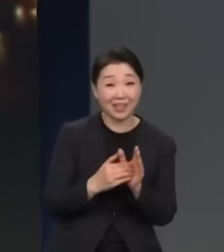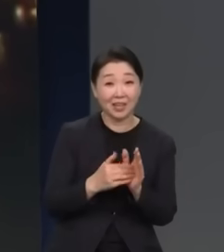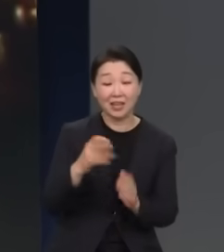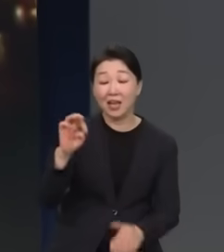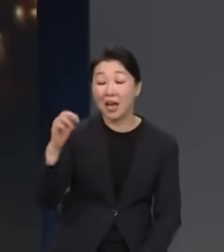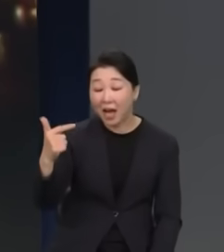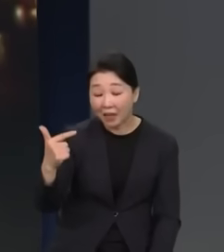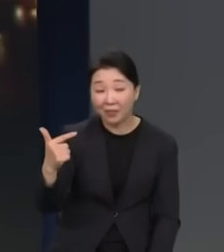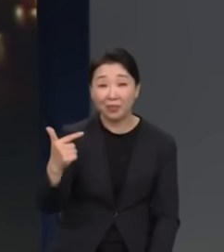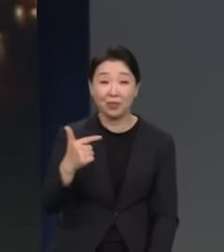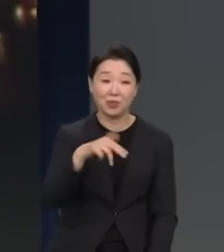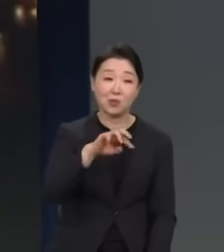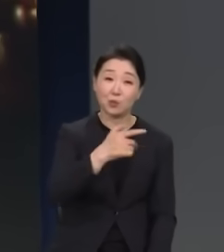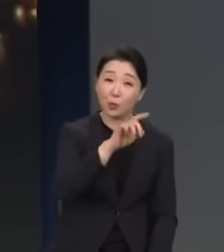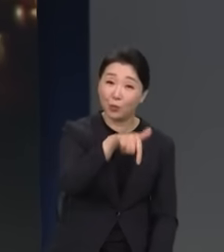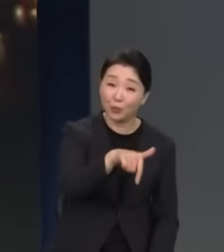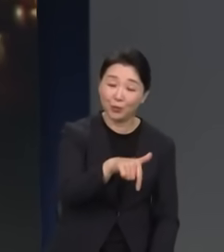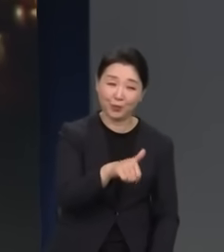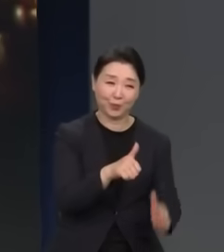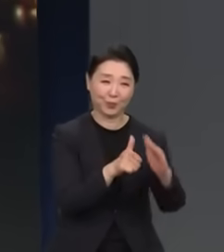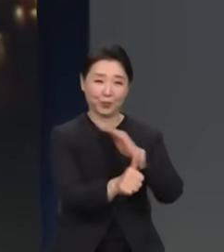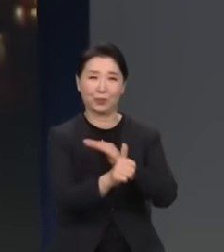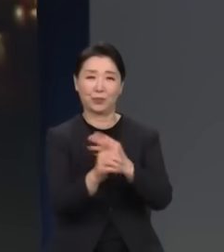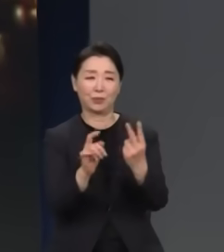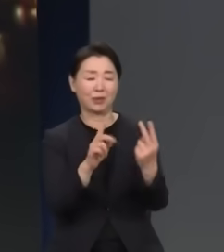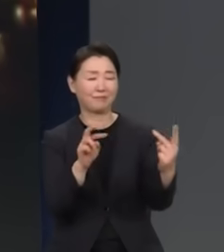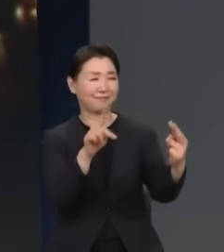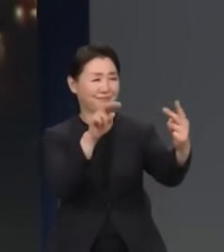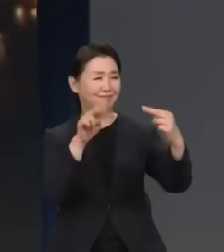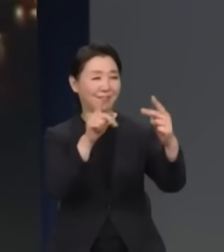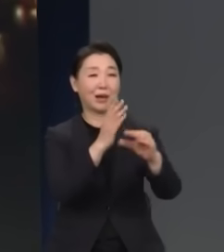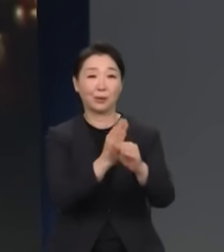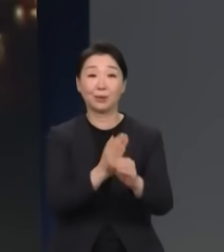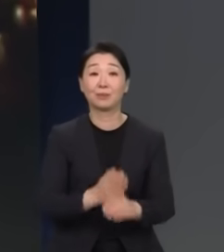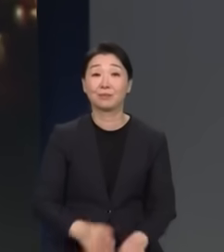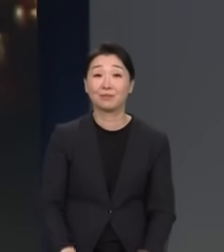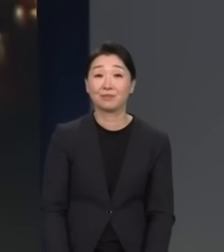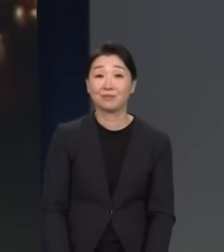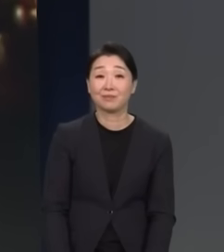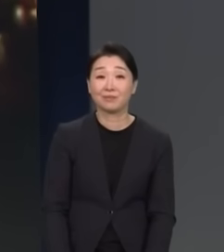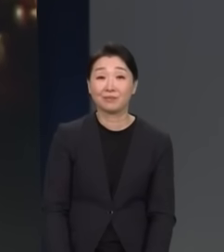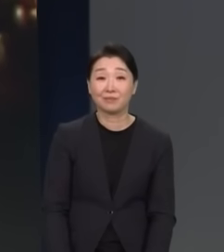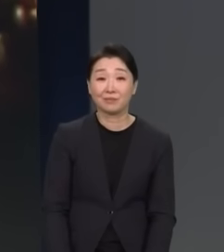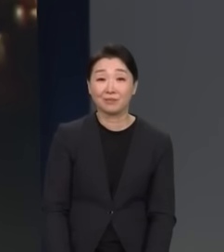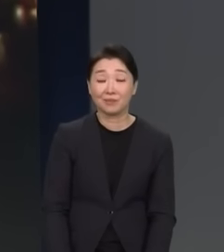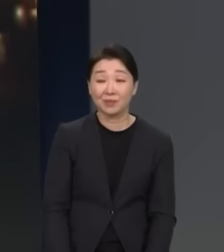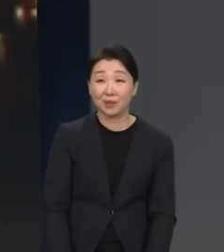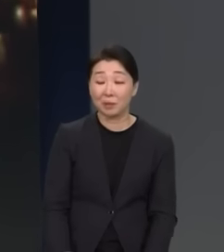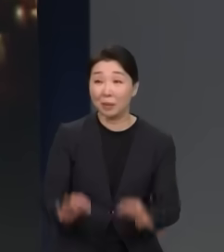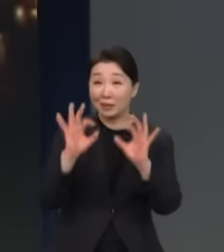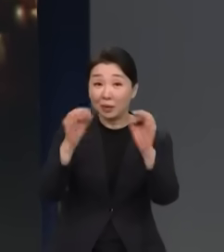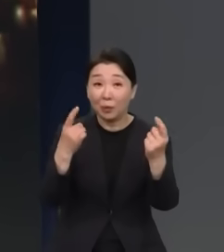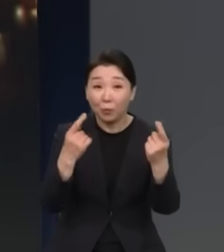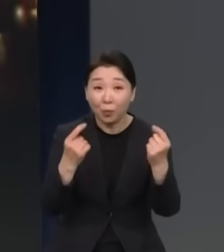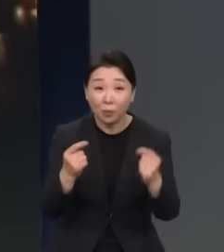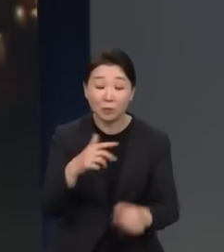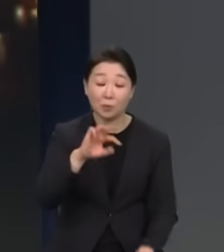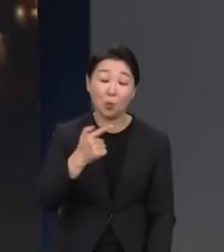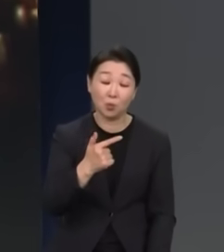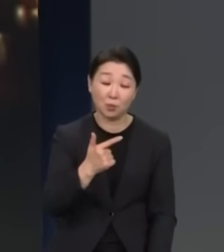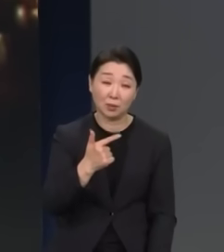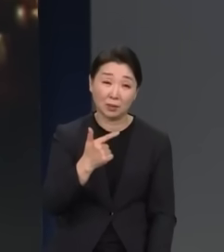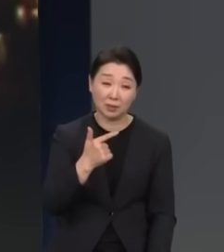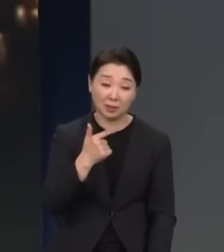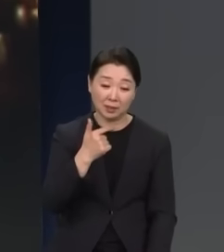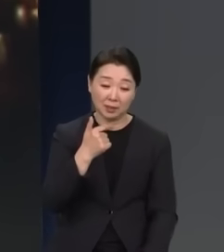한동훈 위원장과 조국 대표 간의 신경전이 계속 격화되고 있습니다. 앞서서 뉴포트를 보셨지만 조국 대표가 징역 2년이 확정이